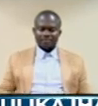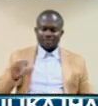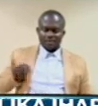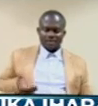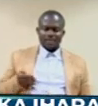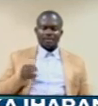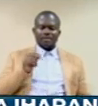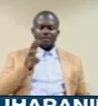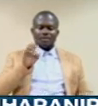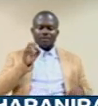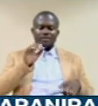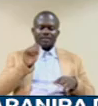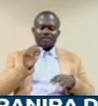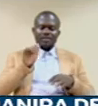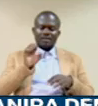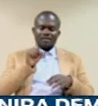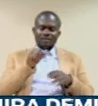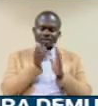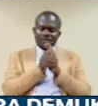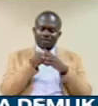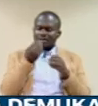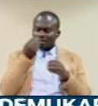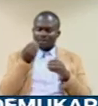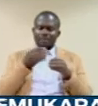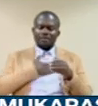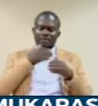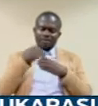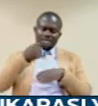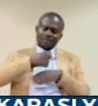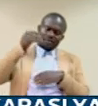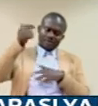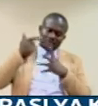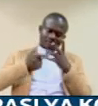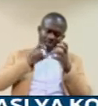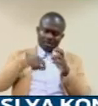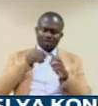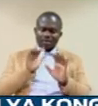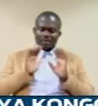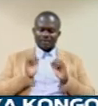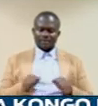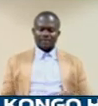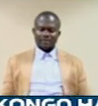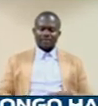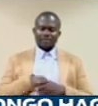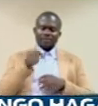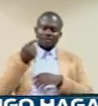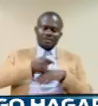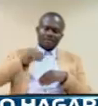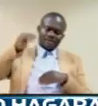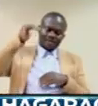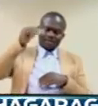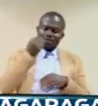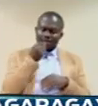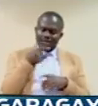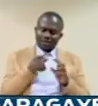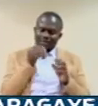Yesu uzobereye mu bijyanye n'imirire avuga ko mu byishimo by'iminsi mikuru hari ibyo abantu baba bagomba kwitondera. Muri iyo minsi mikuru warya ari